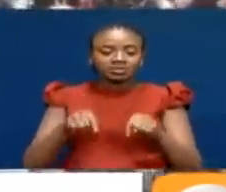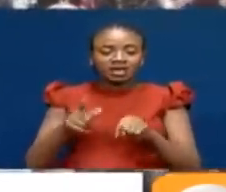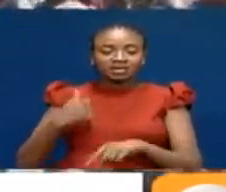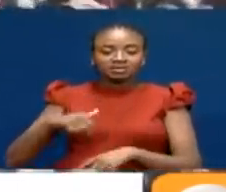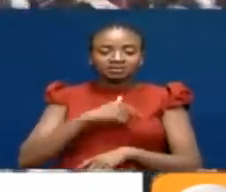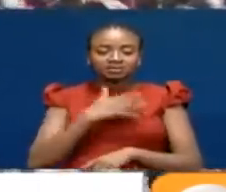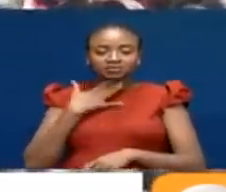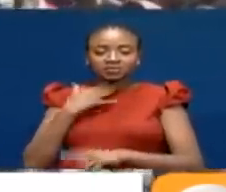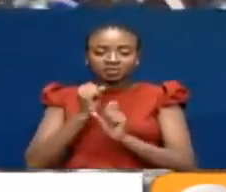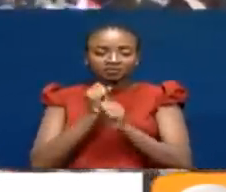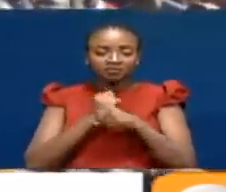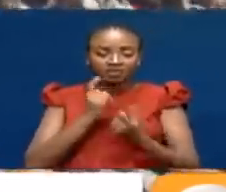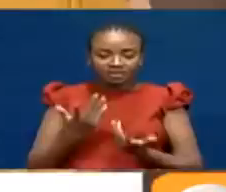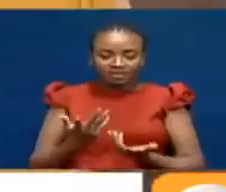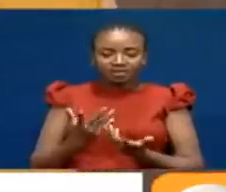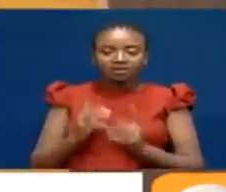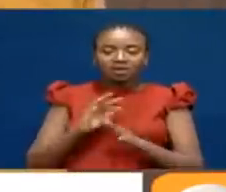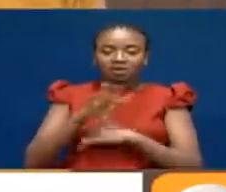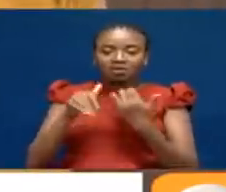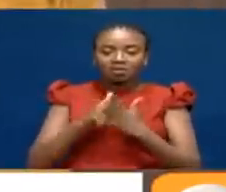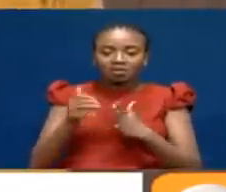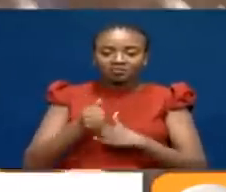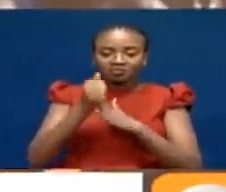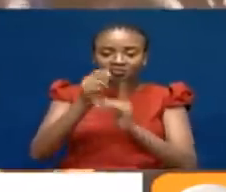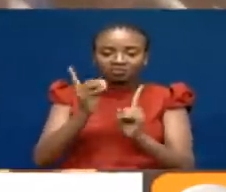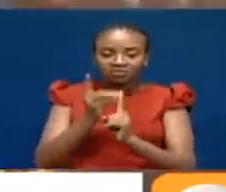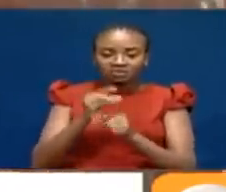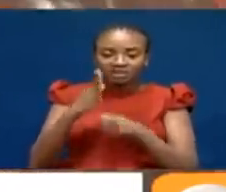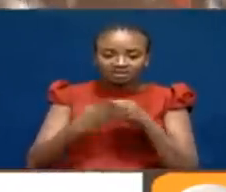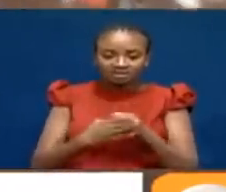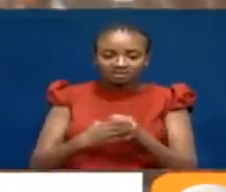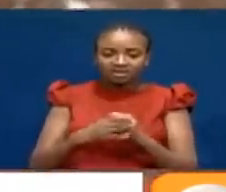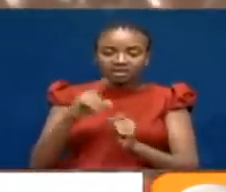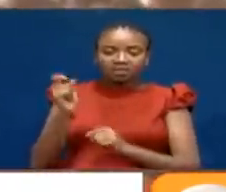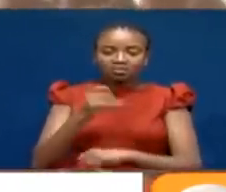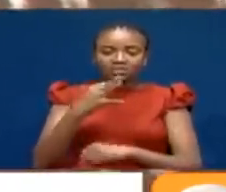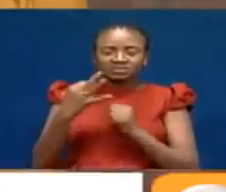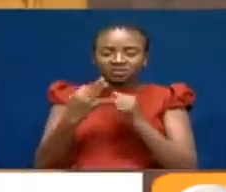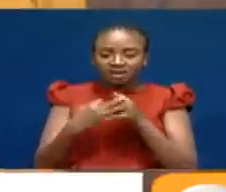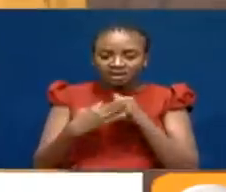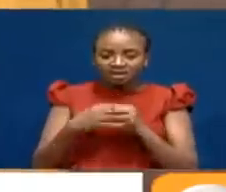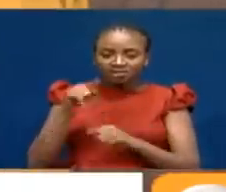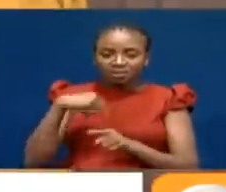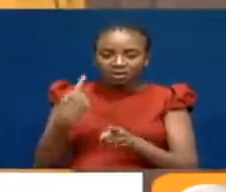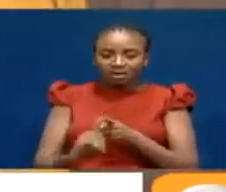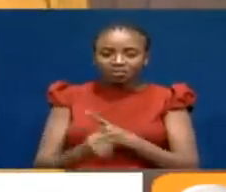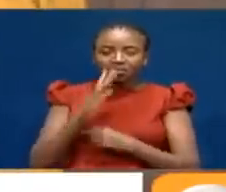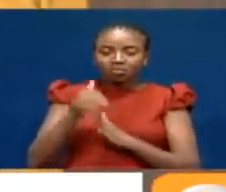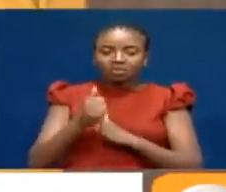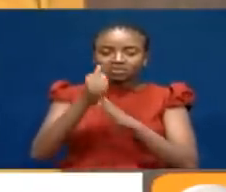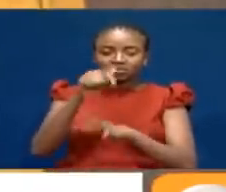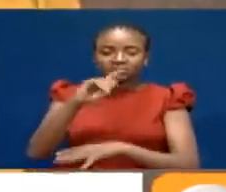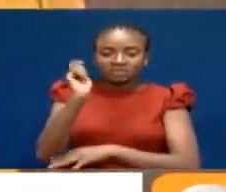kuulete viongozi ambao tarehe 9 mwezi wa 8 mwaka huu ndio